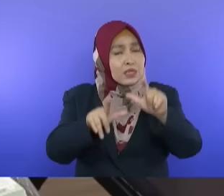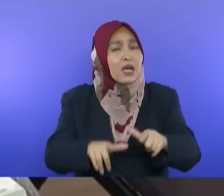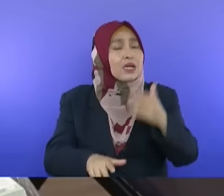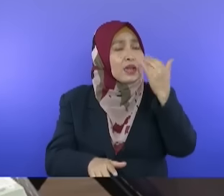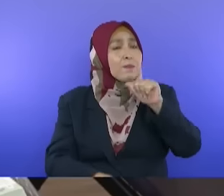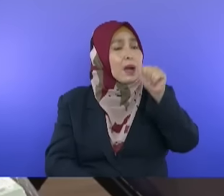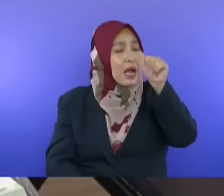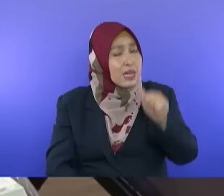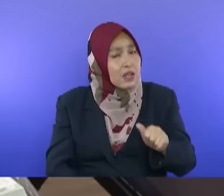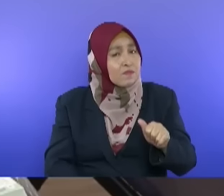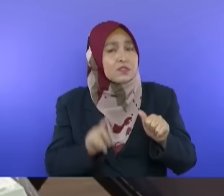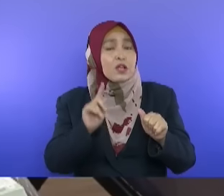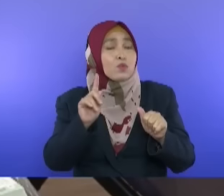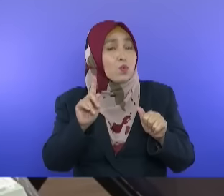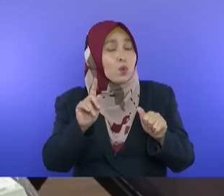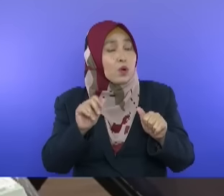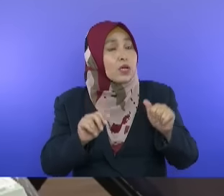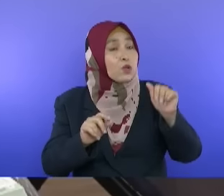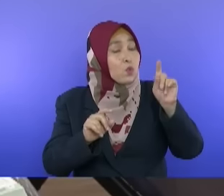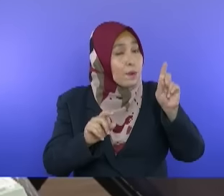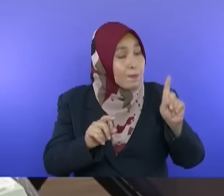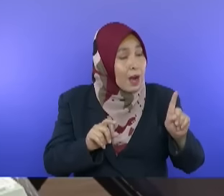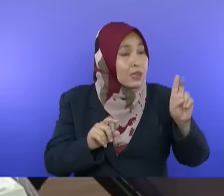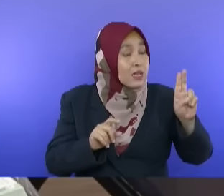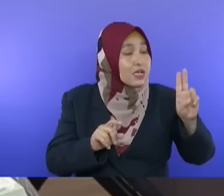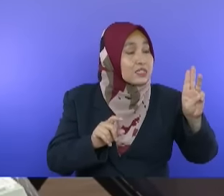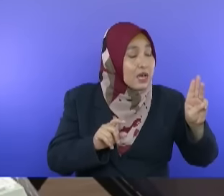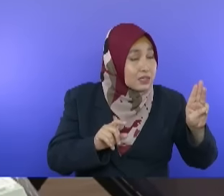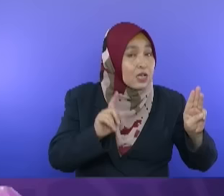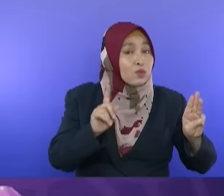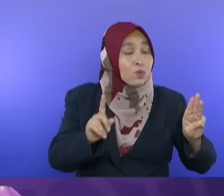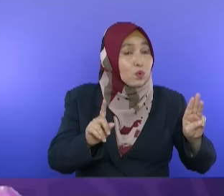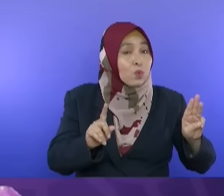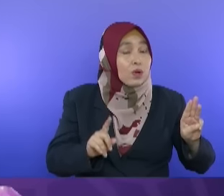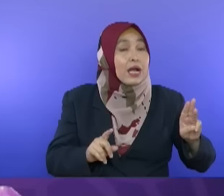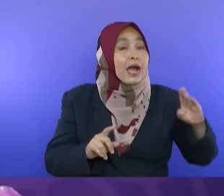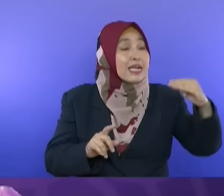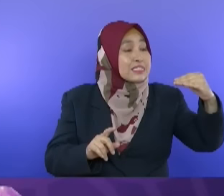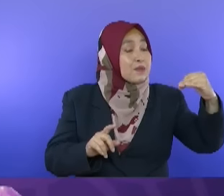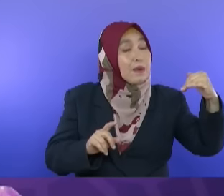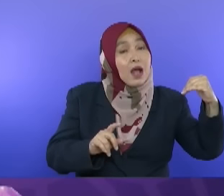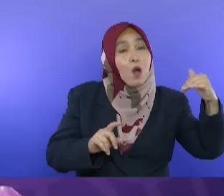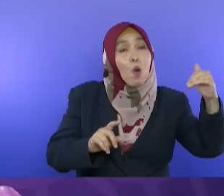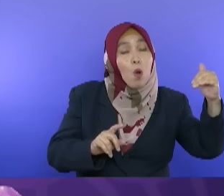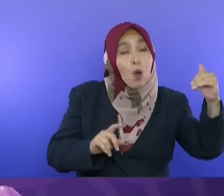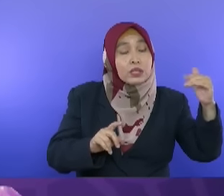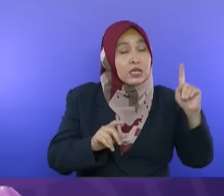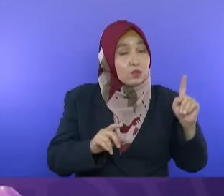Kenapa Alif satu Kemudian yang kedua batasa 1 kemudian jadi